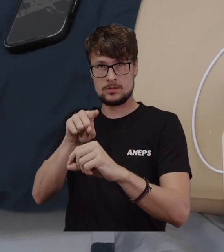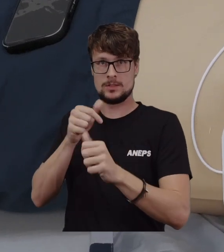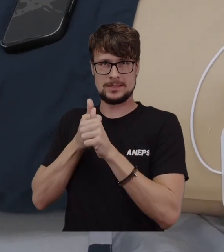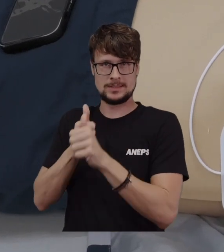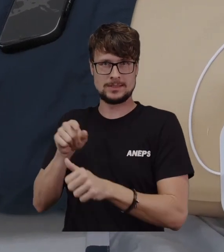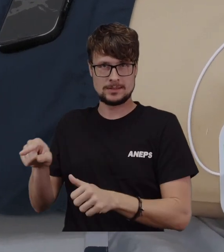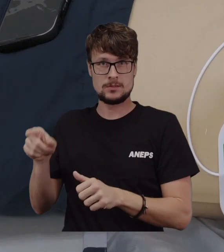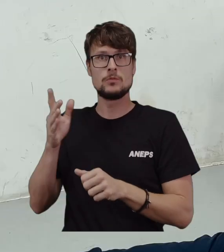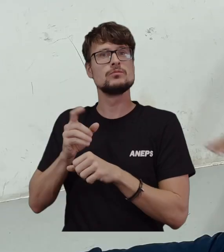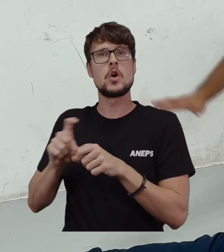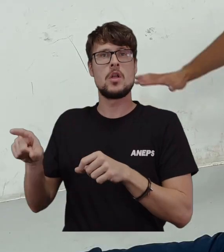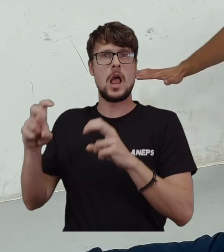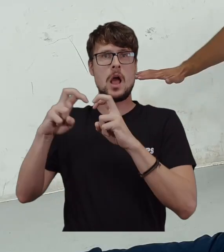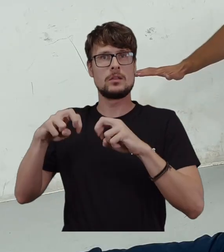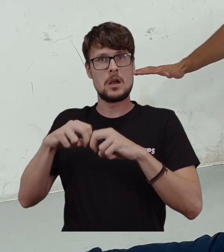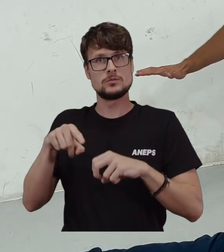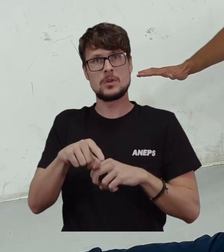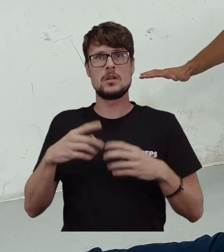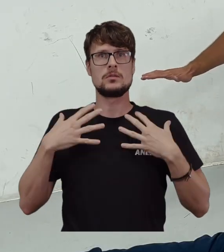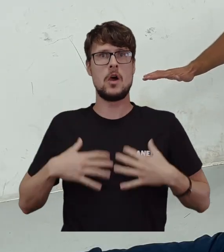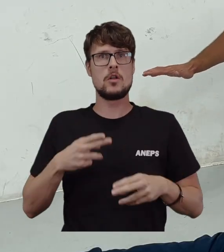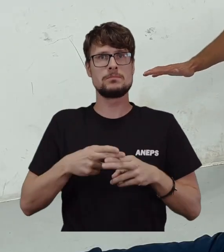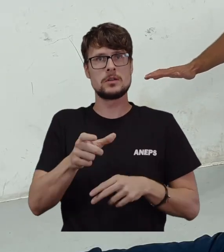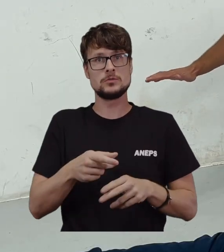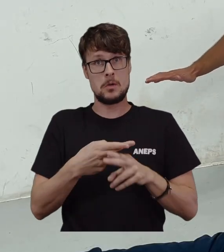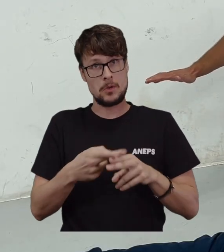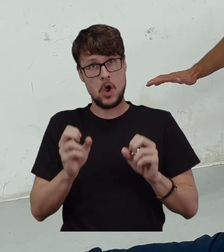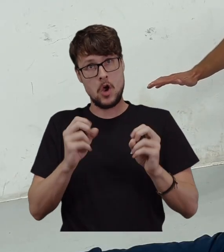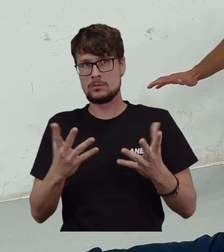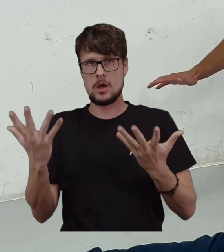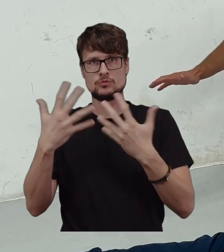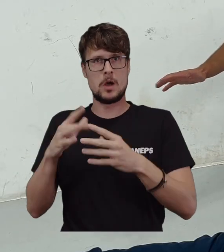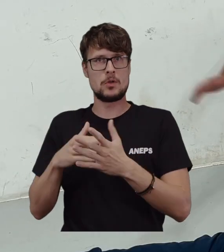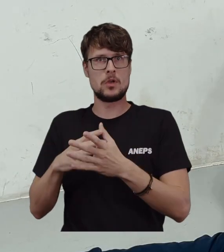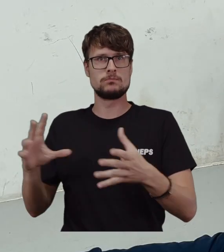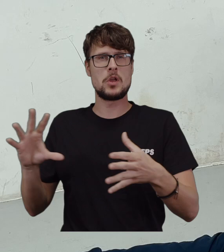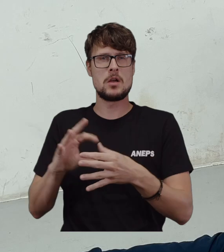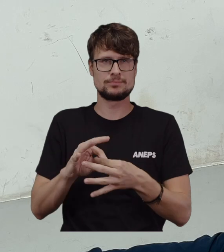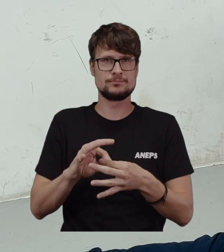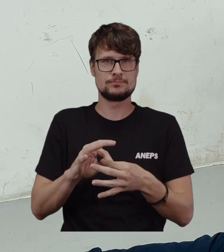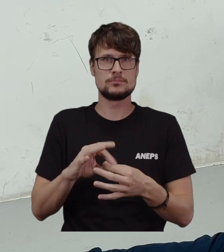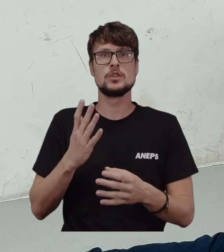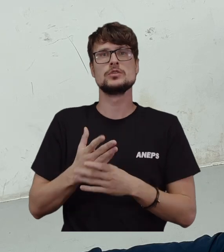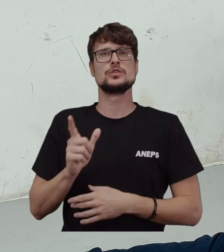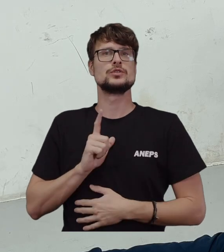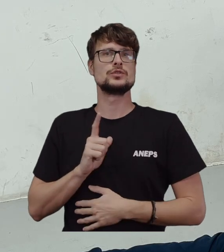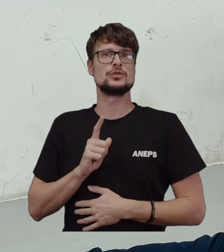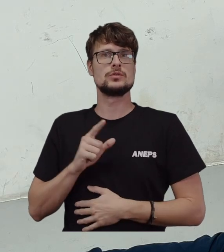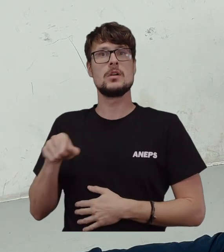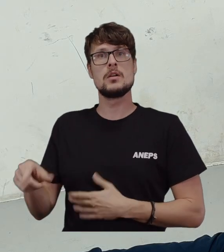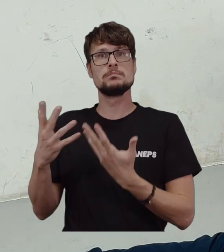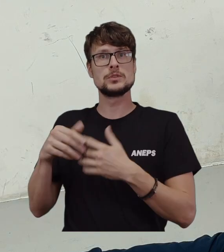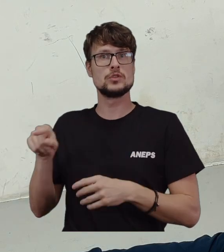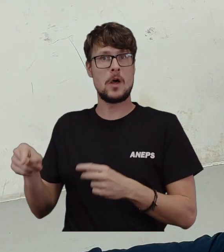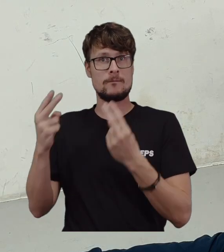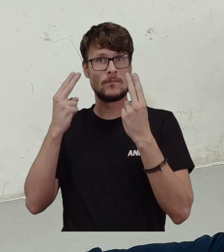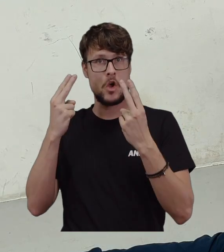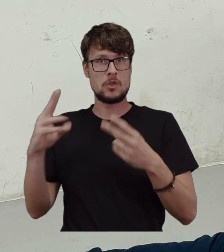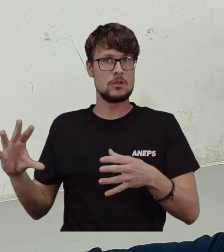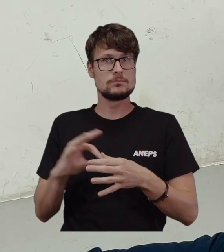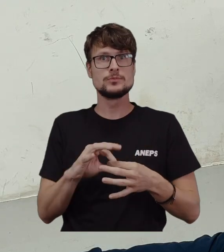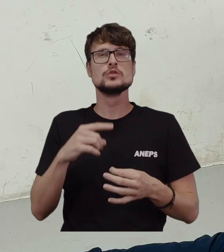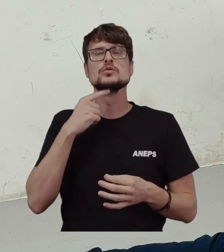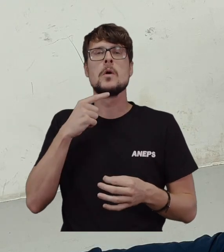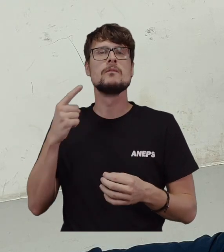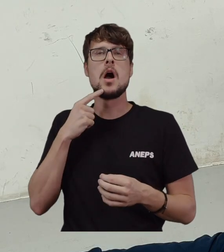ide analyzovať rytmus, nedotýkame sa ani my, ani nikto iný pacienta. Počkáme, kým prístroj vyhodnotí, či sa ide